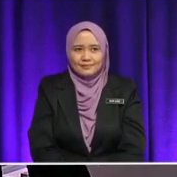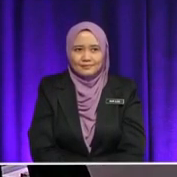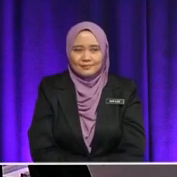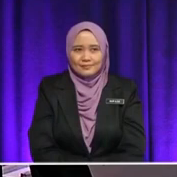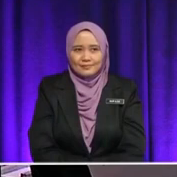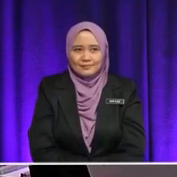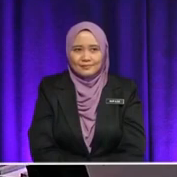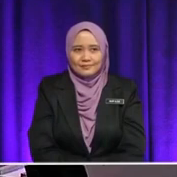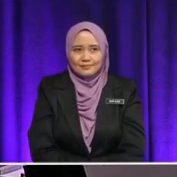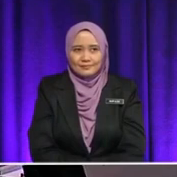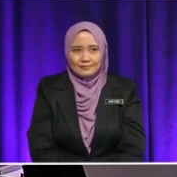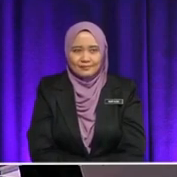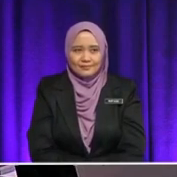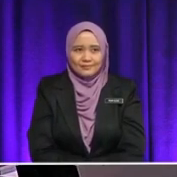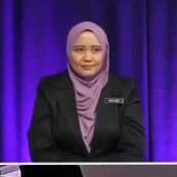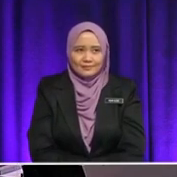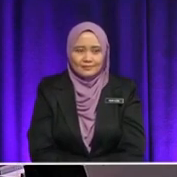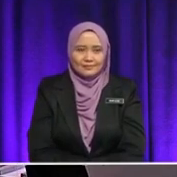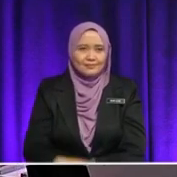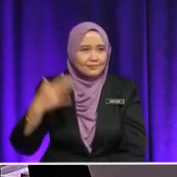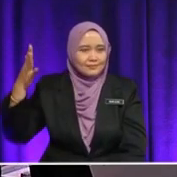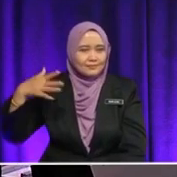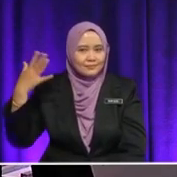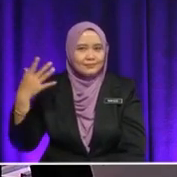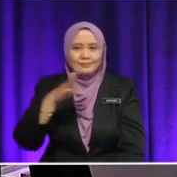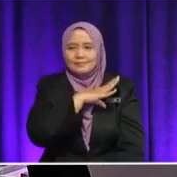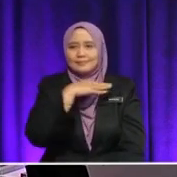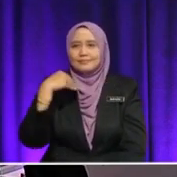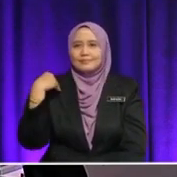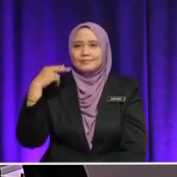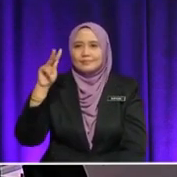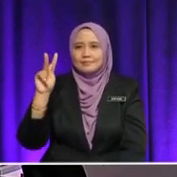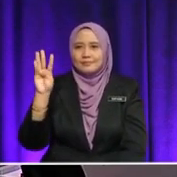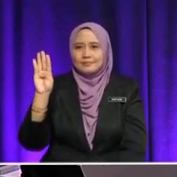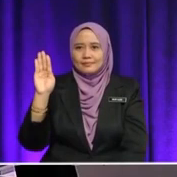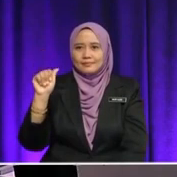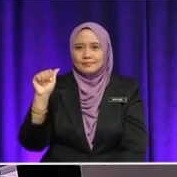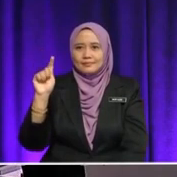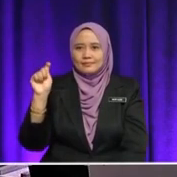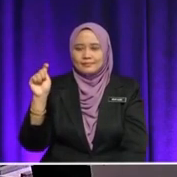sejarah dengan hebat berpisah tiada Oke soalnya hebat adalah seorang yang amat penting dalam